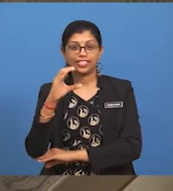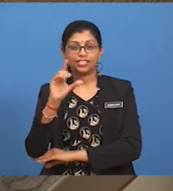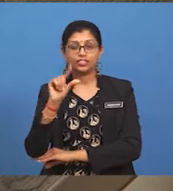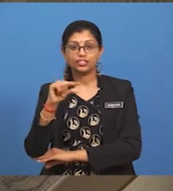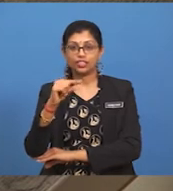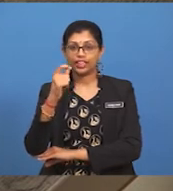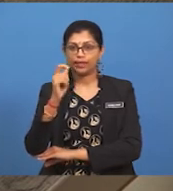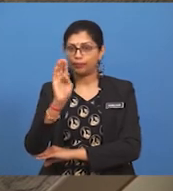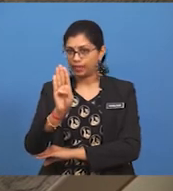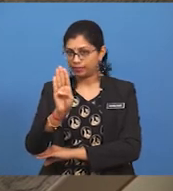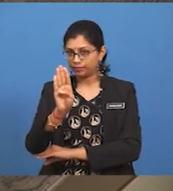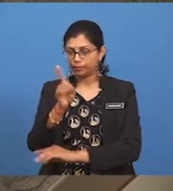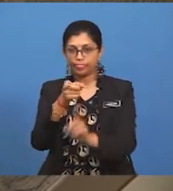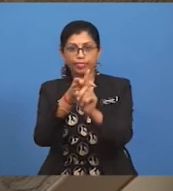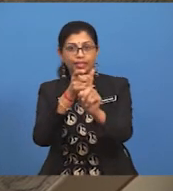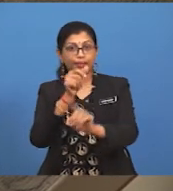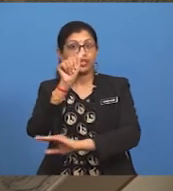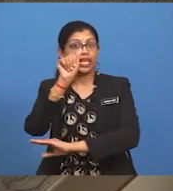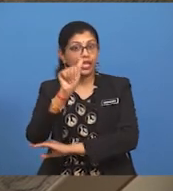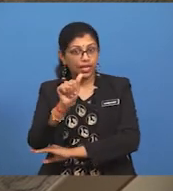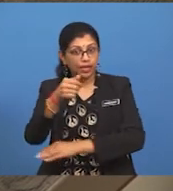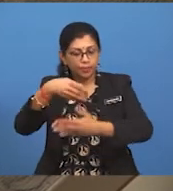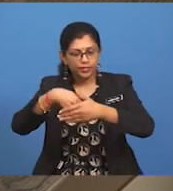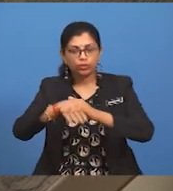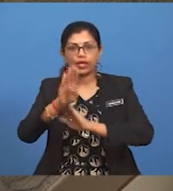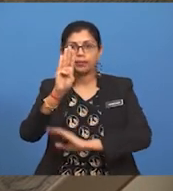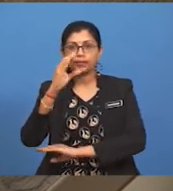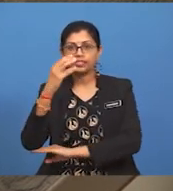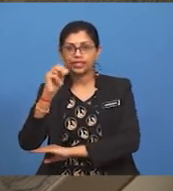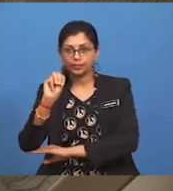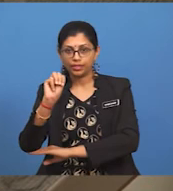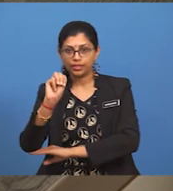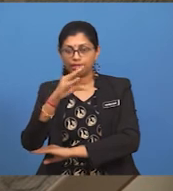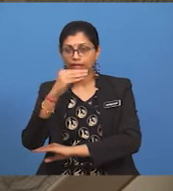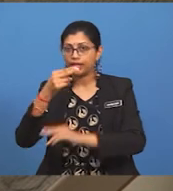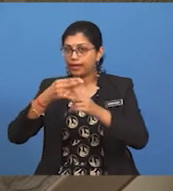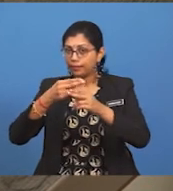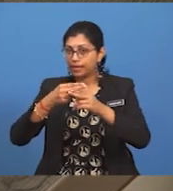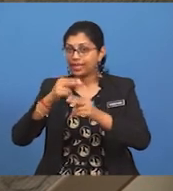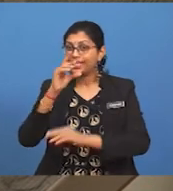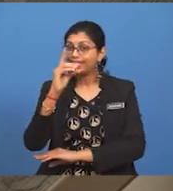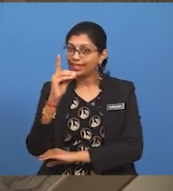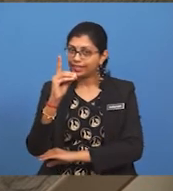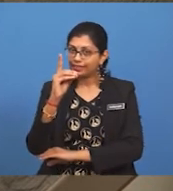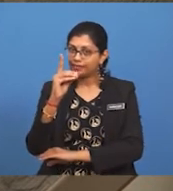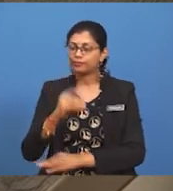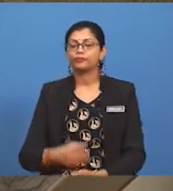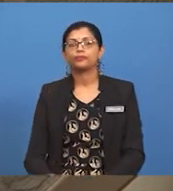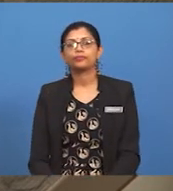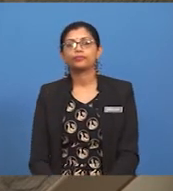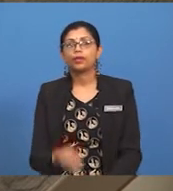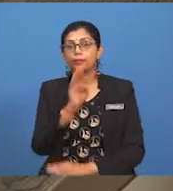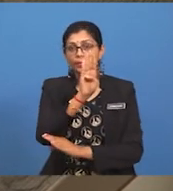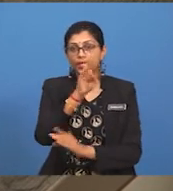Daripada level A, masukkan 4 cm dan levelkan D. B ke